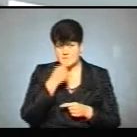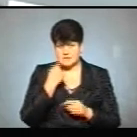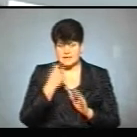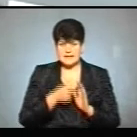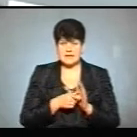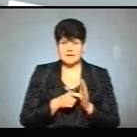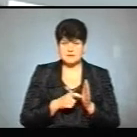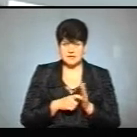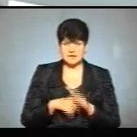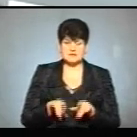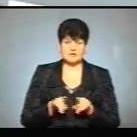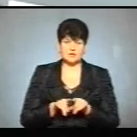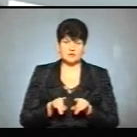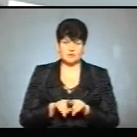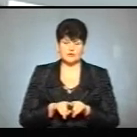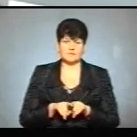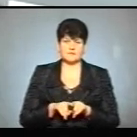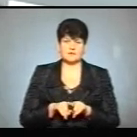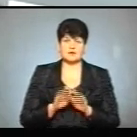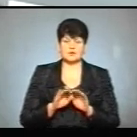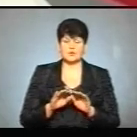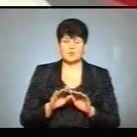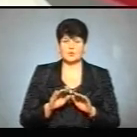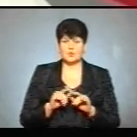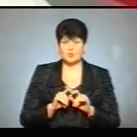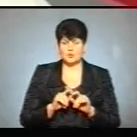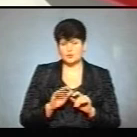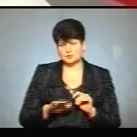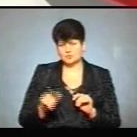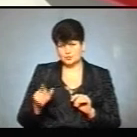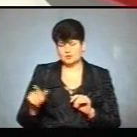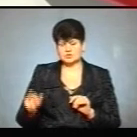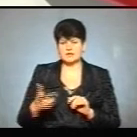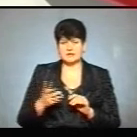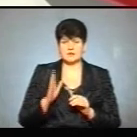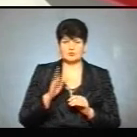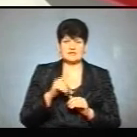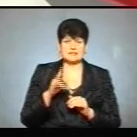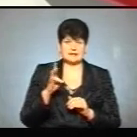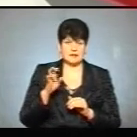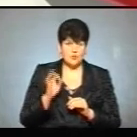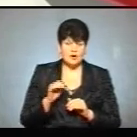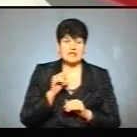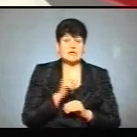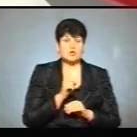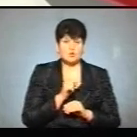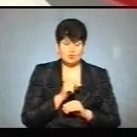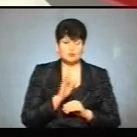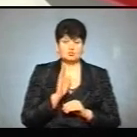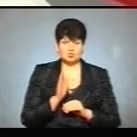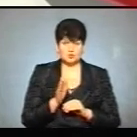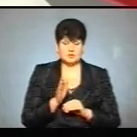кабінет, за аналогією, як учня, який буде ЗНО. Так, і йому